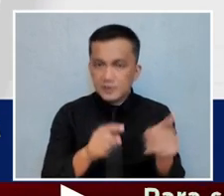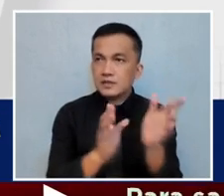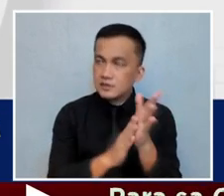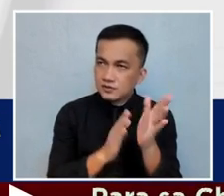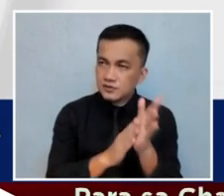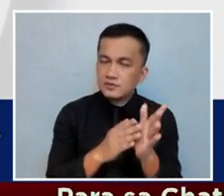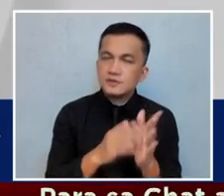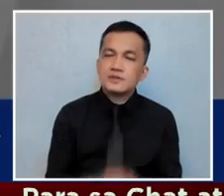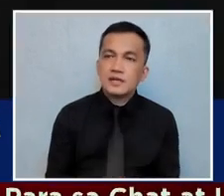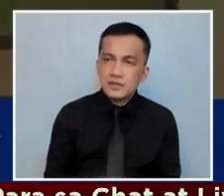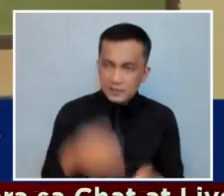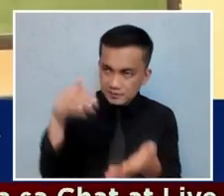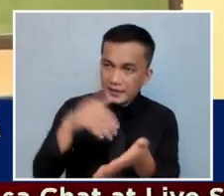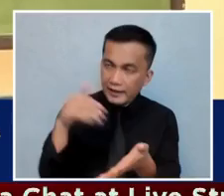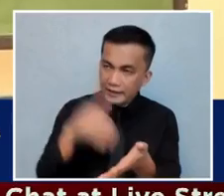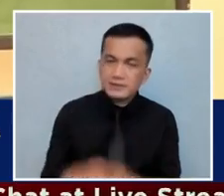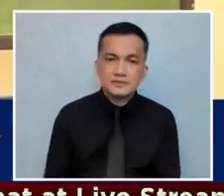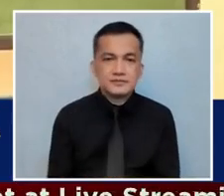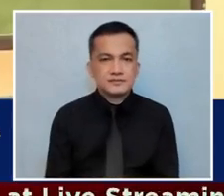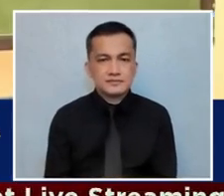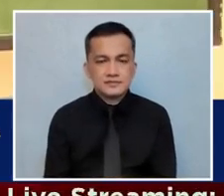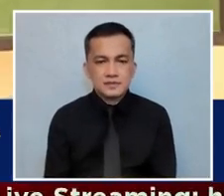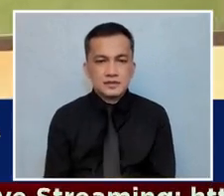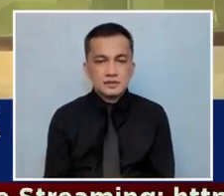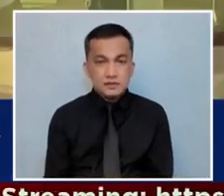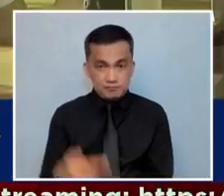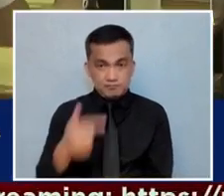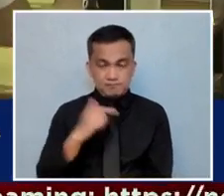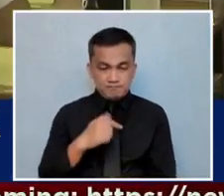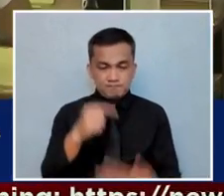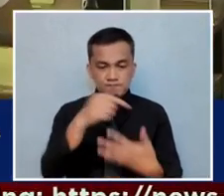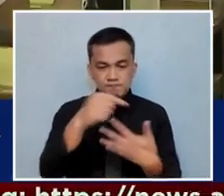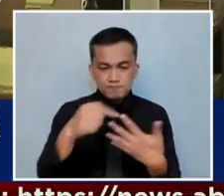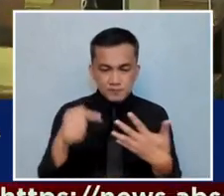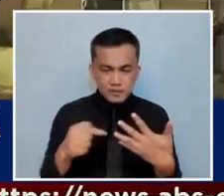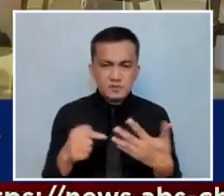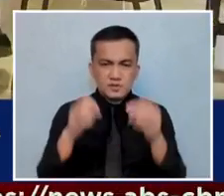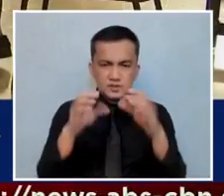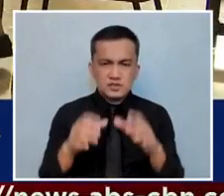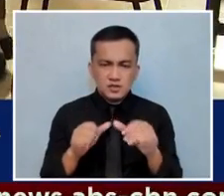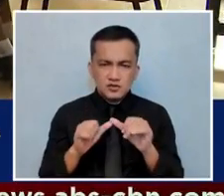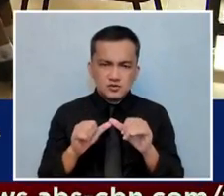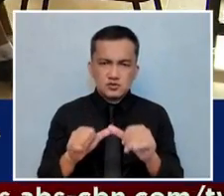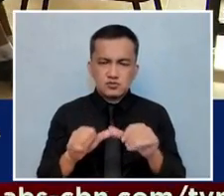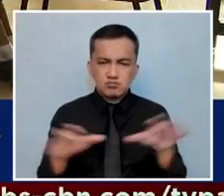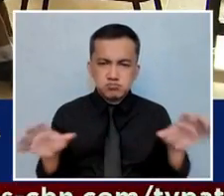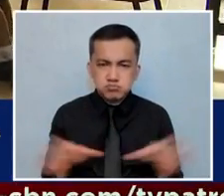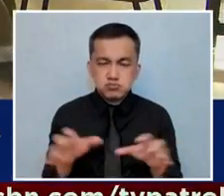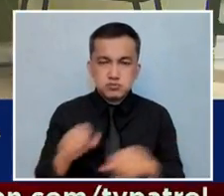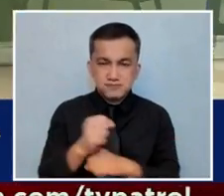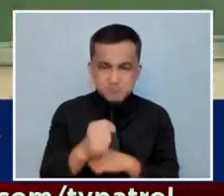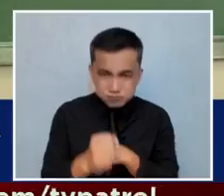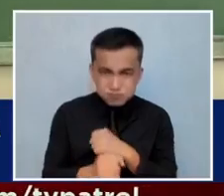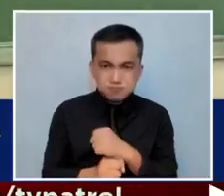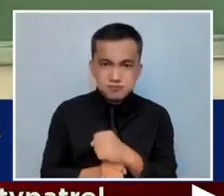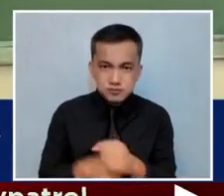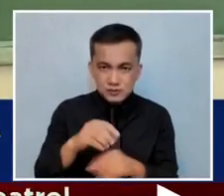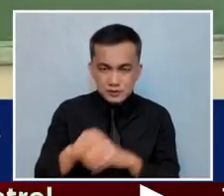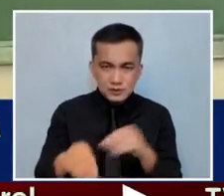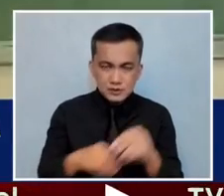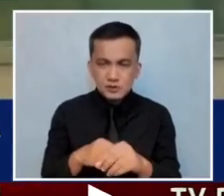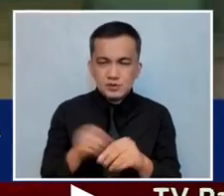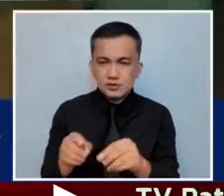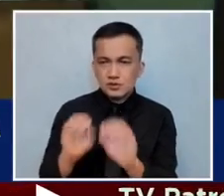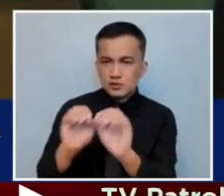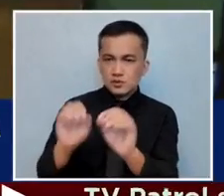namin at mag-aral. Ilan lang sila sa mga guro na patuloy na kumakayod at nagsasakripisyo upang mahubog ang galing ng